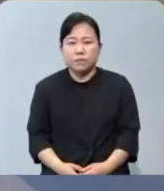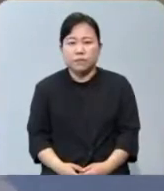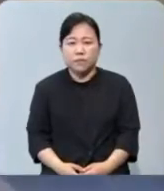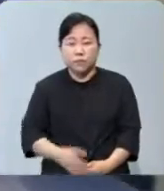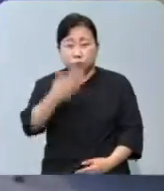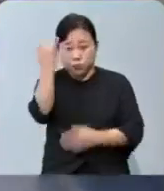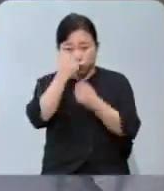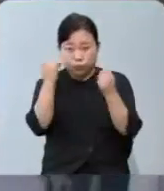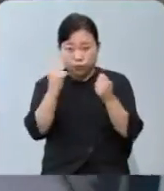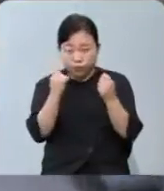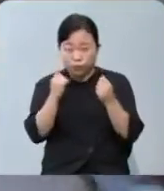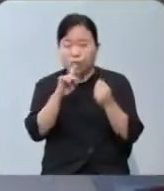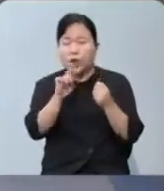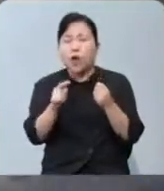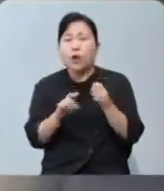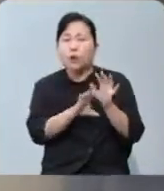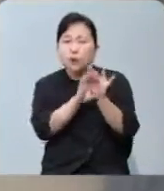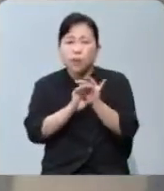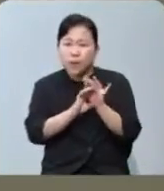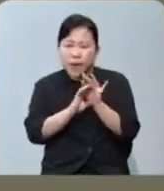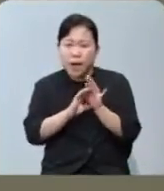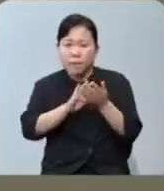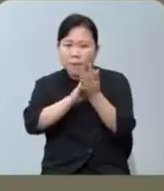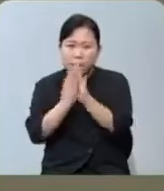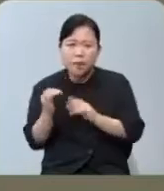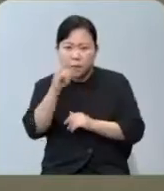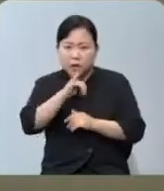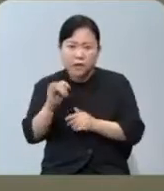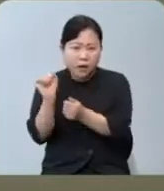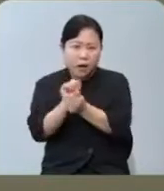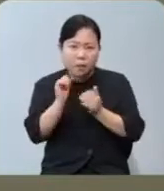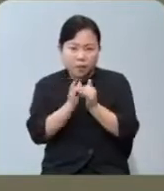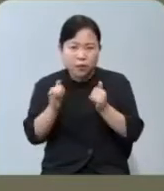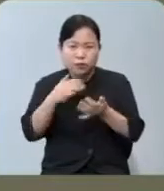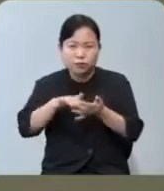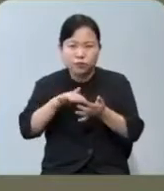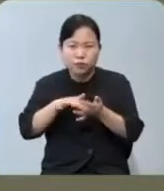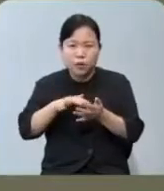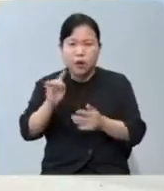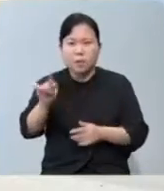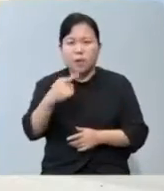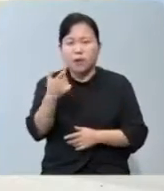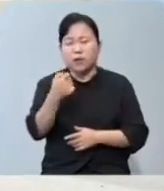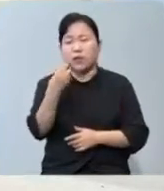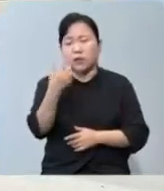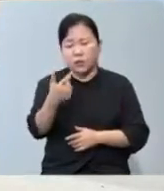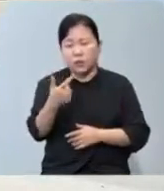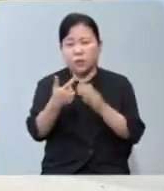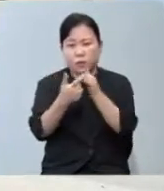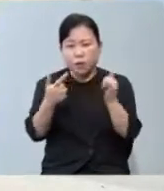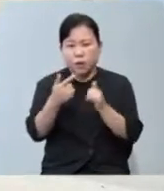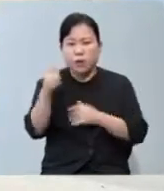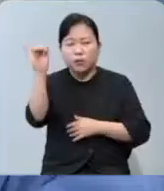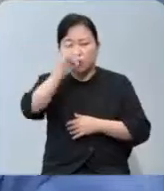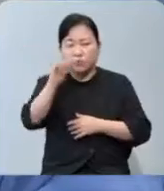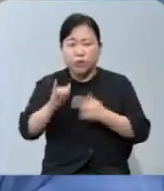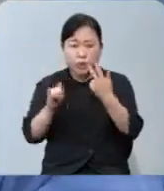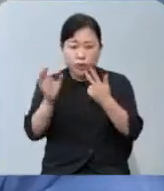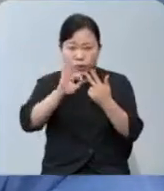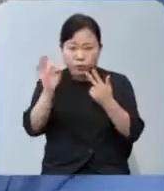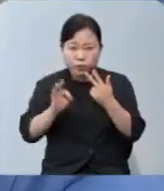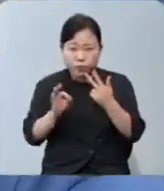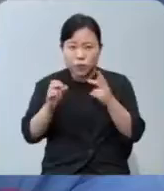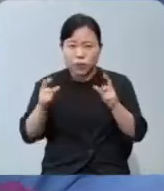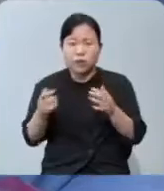충북에서 확인된 코로나 1 구변이 바이러스 감염자는 백신 6명 전국 7% 로 인구 대비